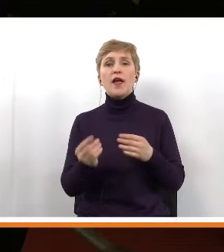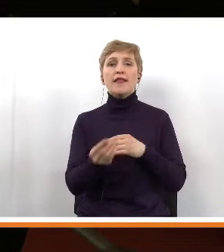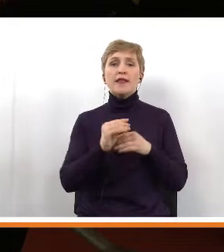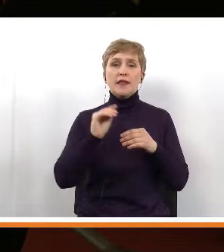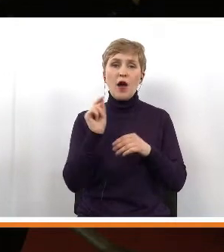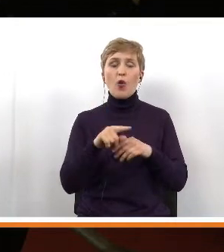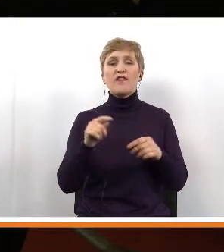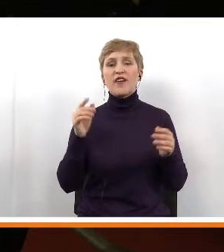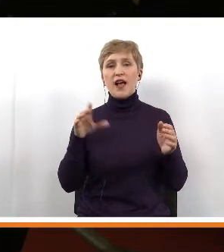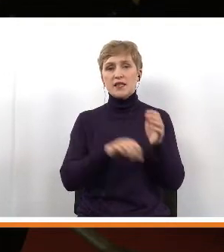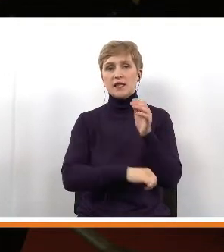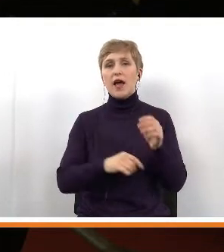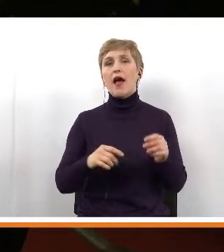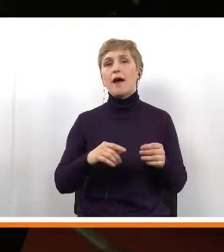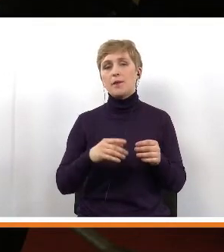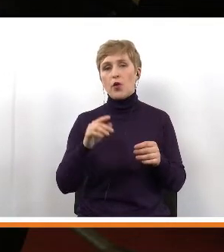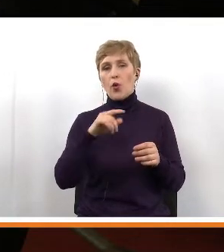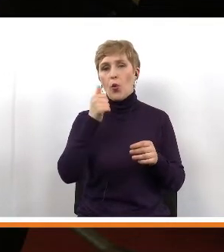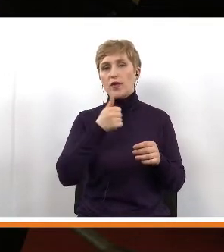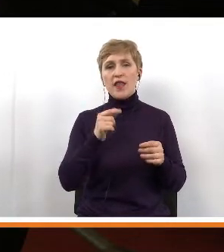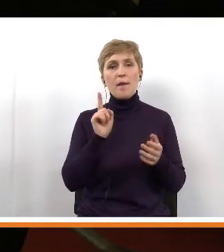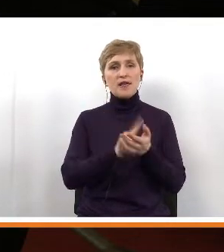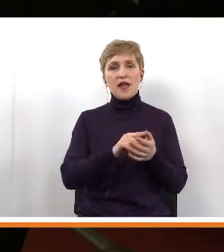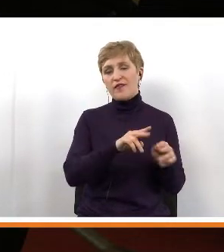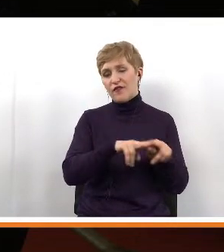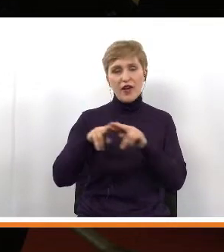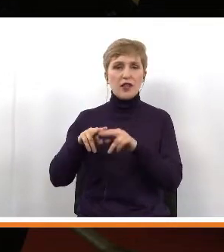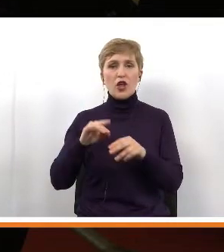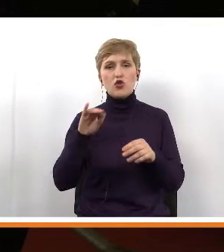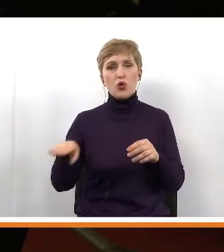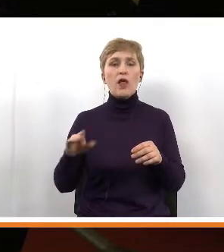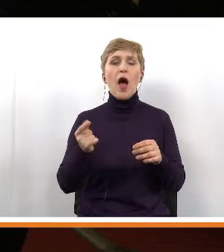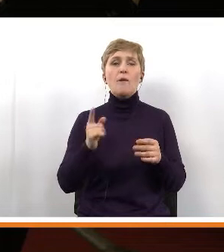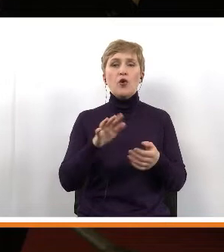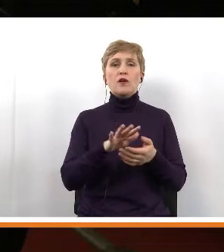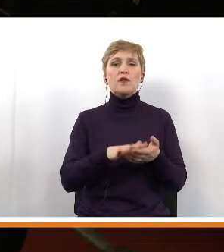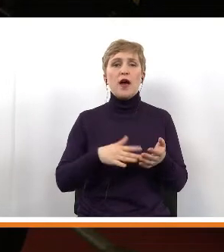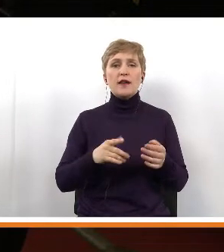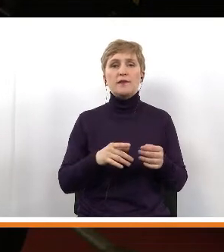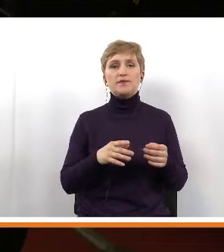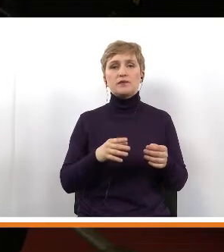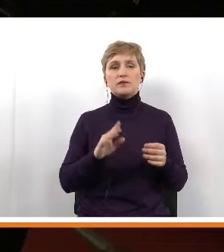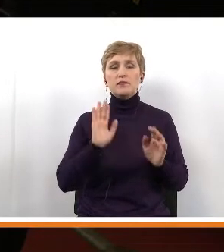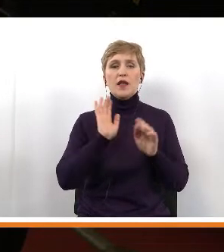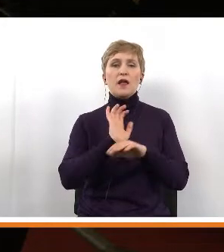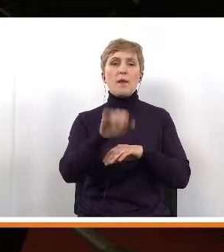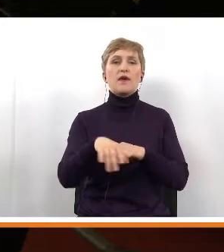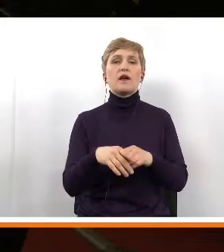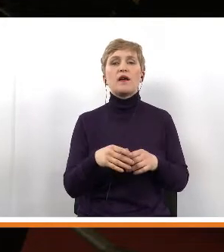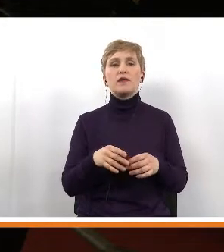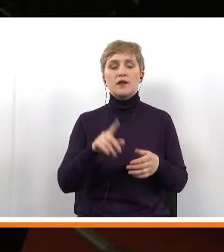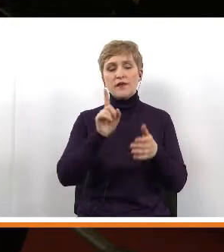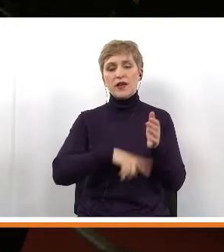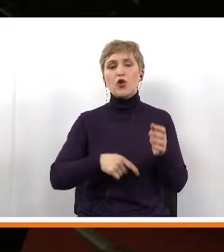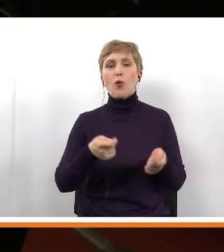концу отчетного года, не обязательно выводить к себе на счета, а можно просто направить доверительному управляющему письмо с